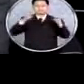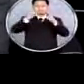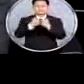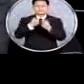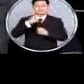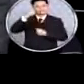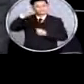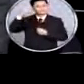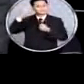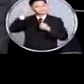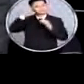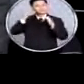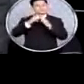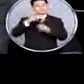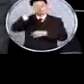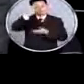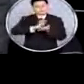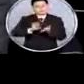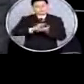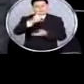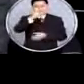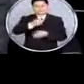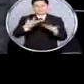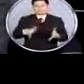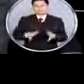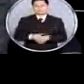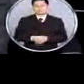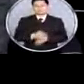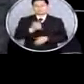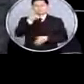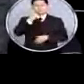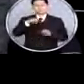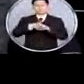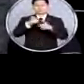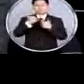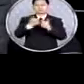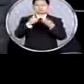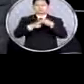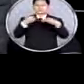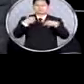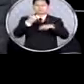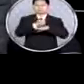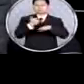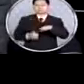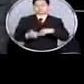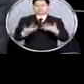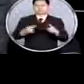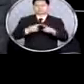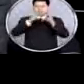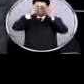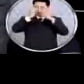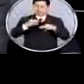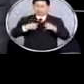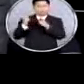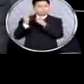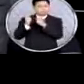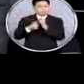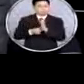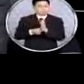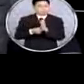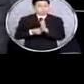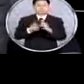场梦想家的表演，两天花掉2亿多元，造成文建会主委下台，也让大家开始反省这几年很夯